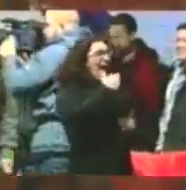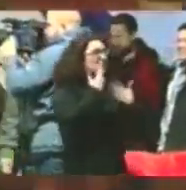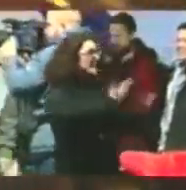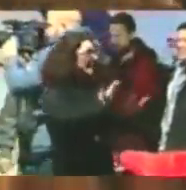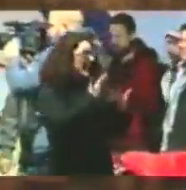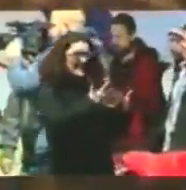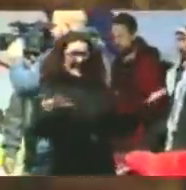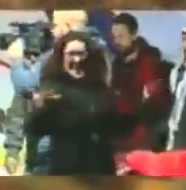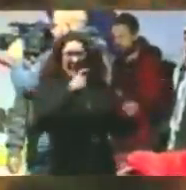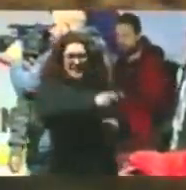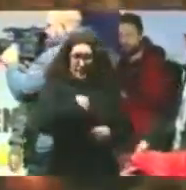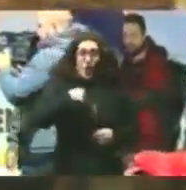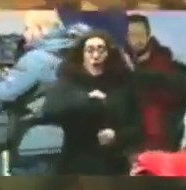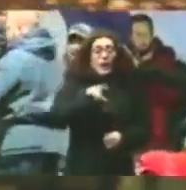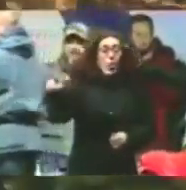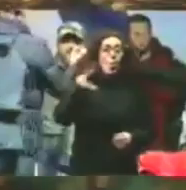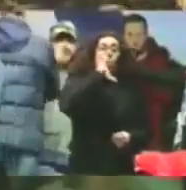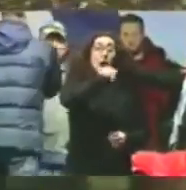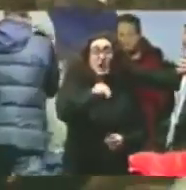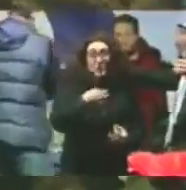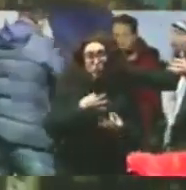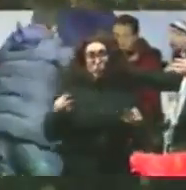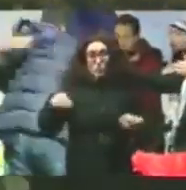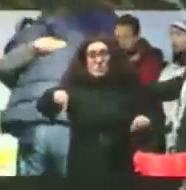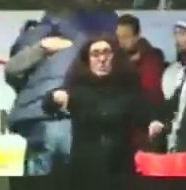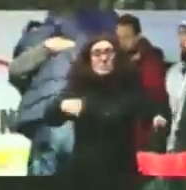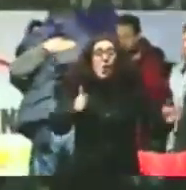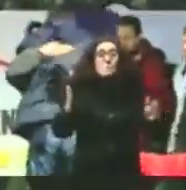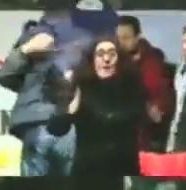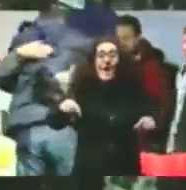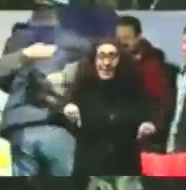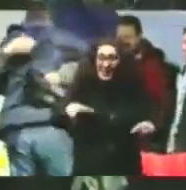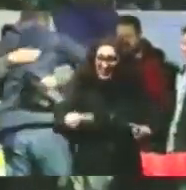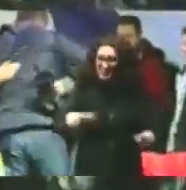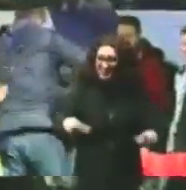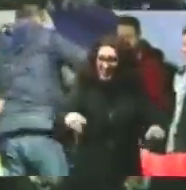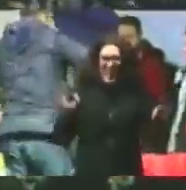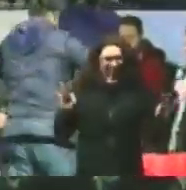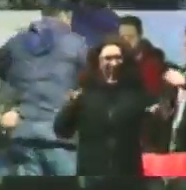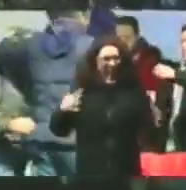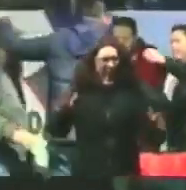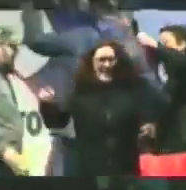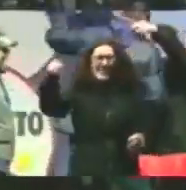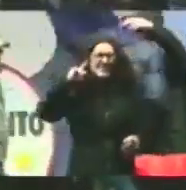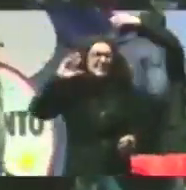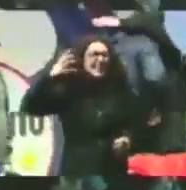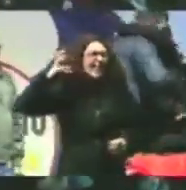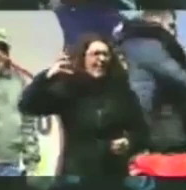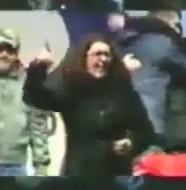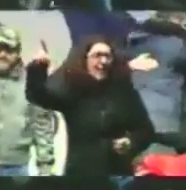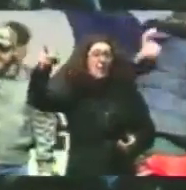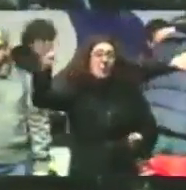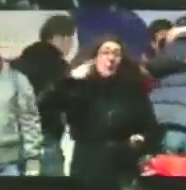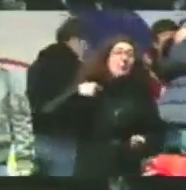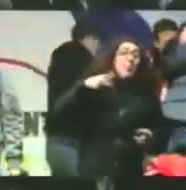Io credo che quello che lui ha detto è giusto, è questo qua al momento. Ce ne stiamo accorgendo tutti, secondo me lo sanno anche loro. Mi è arrivata una notizia che non so se sia vera,